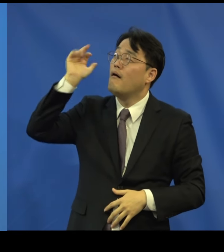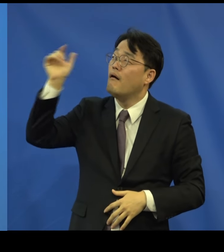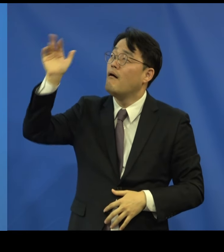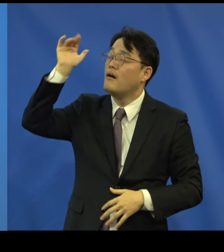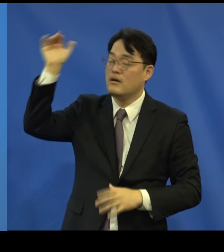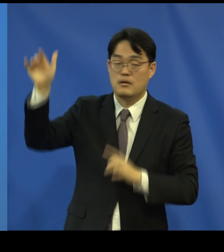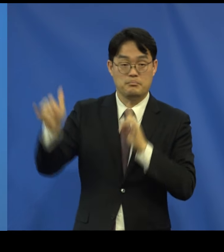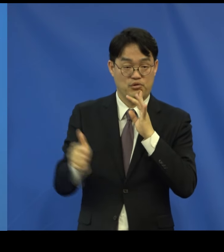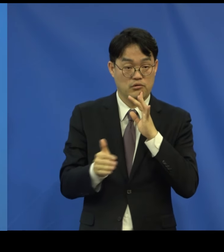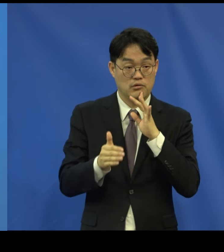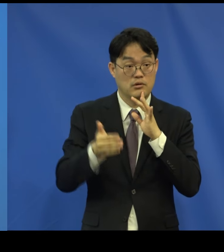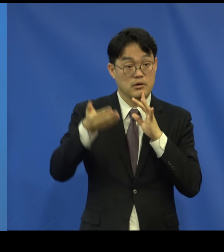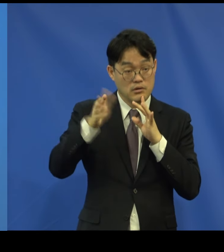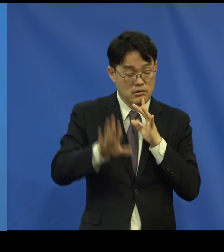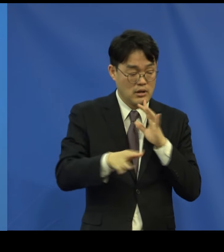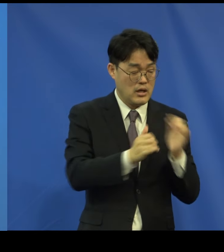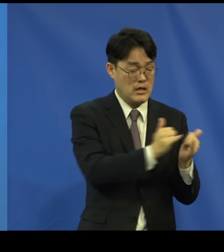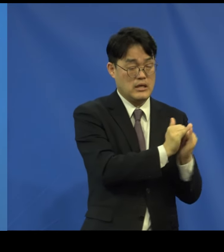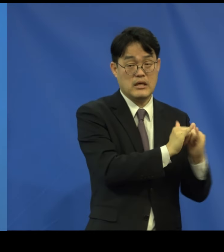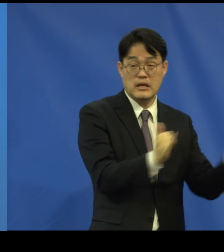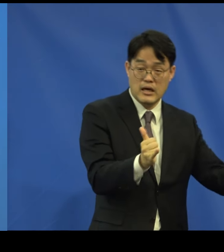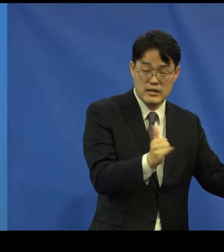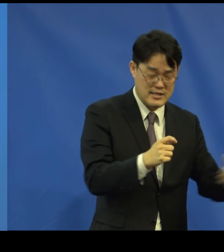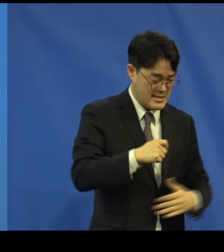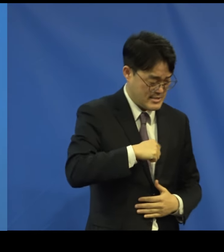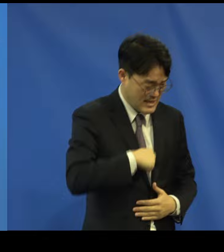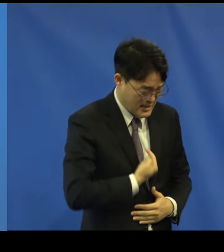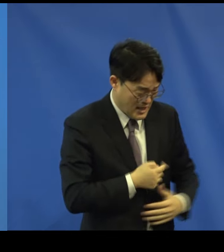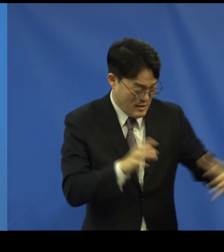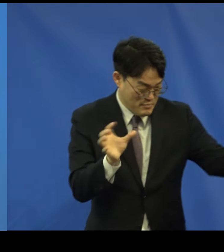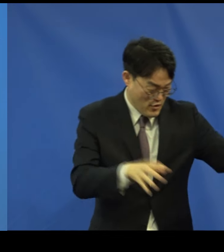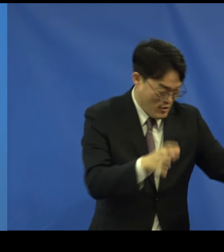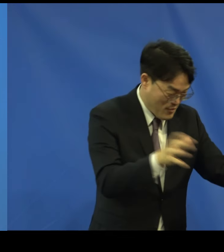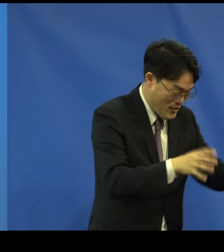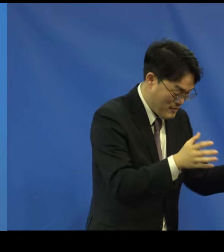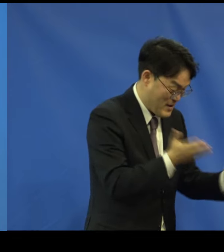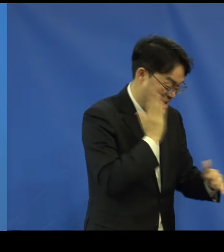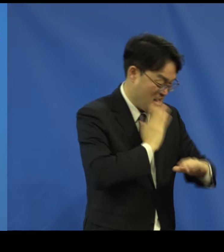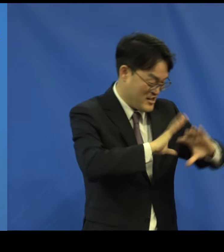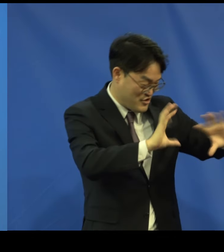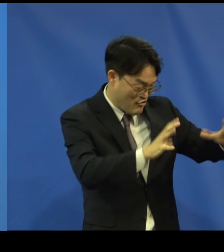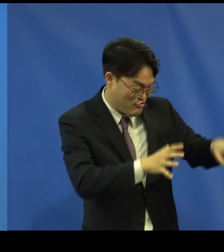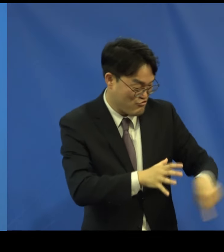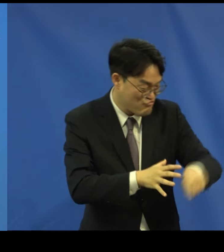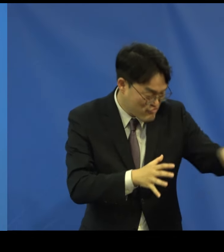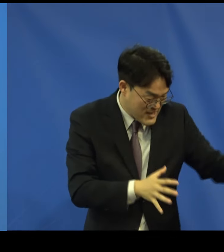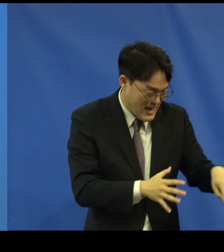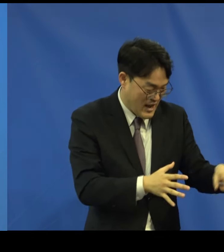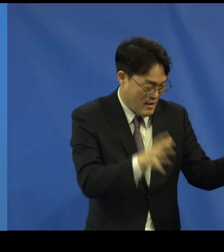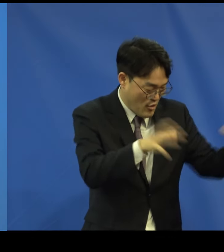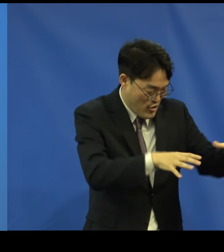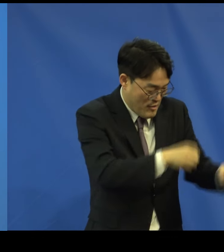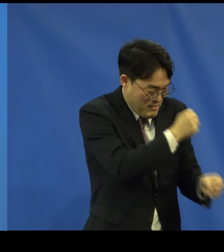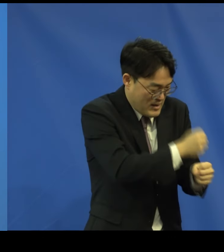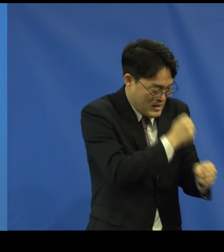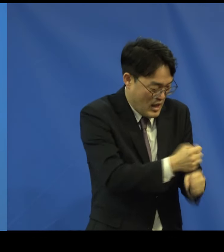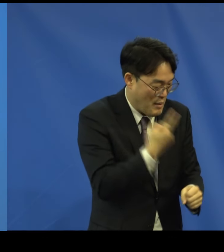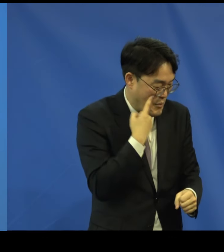뿐입니다. 그런데 인간은 천국을 만들 수 없어요. 여러분, 경제대국 미국을 가보세요. 수많은 모순과 갈등들로